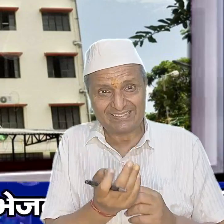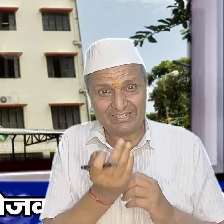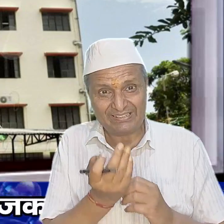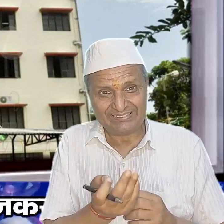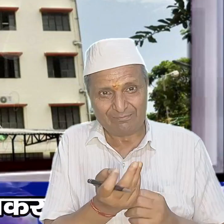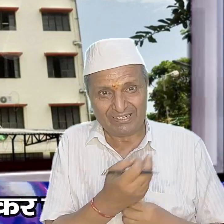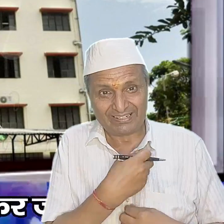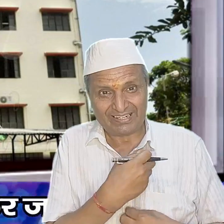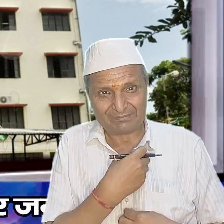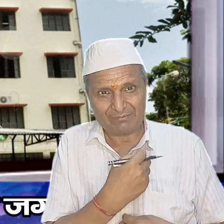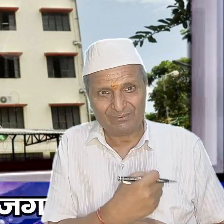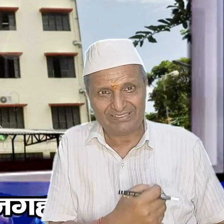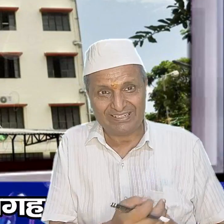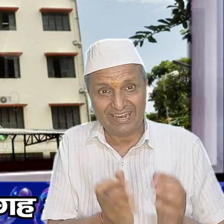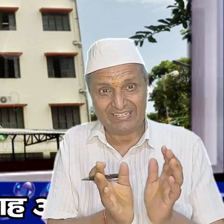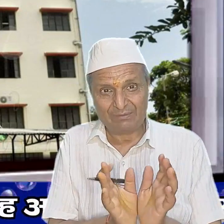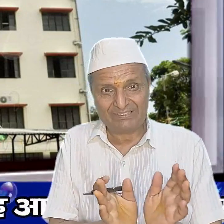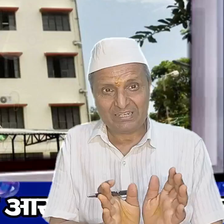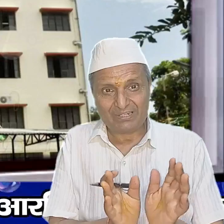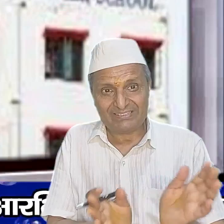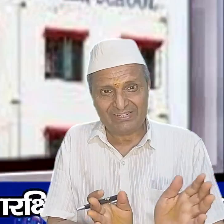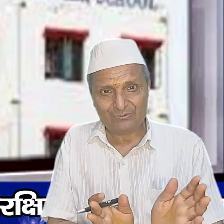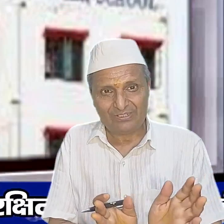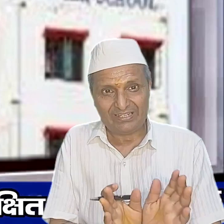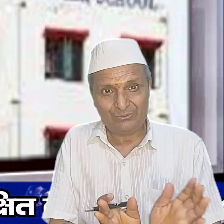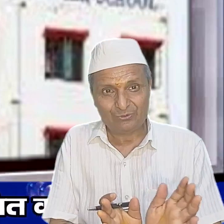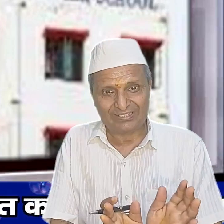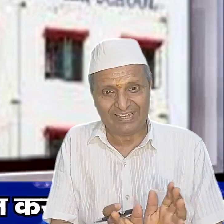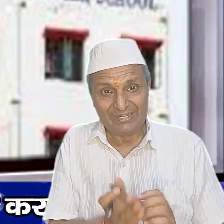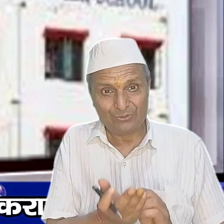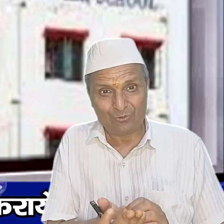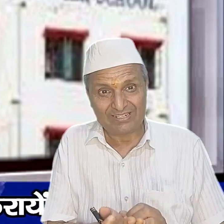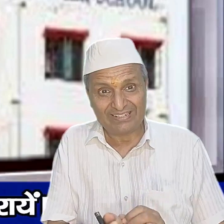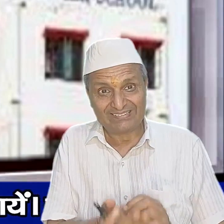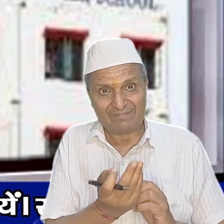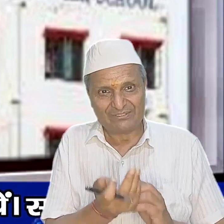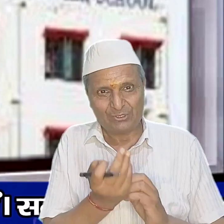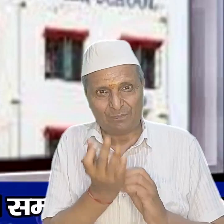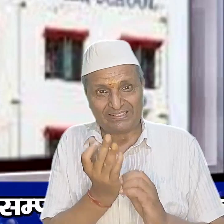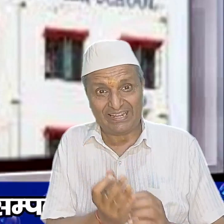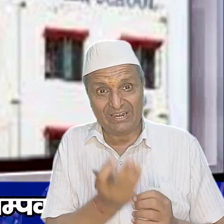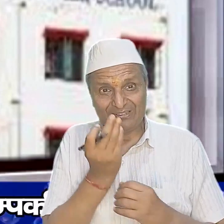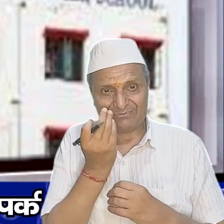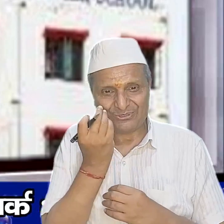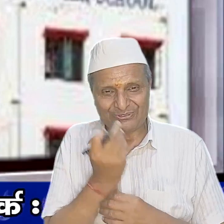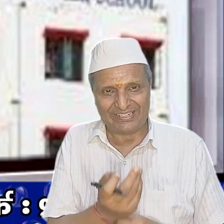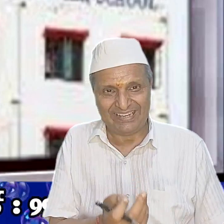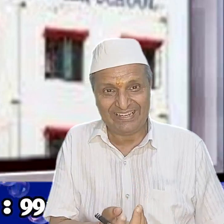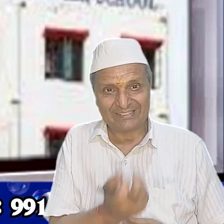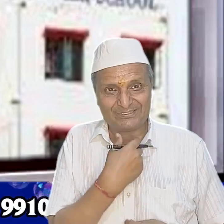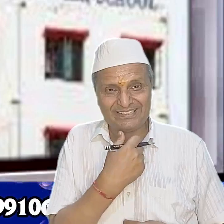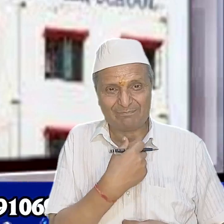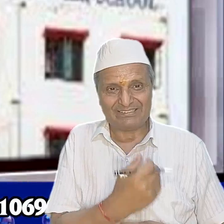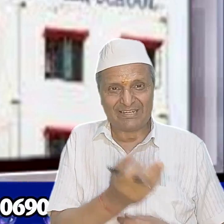दूर हो जाए, अगर आप दर्शन करो तो पेट दर्द मिट जाए, दर्शन करो तो वॉमिट ठीक हो जाए, दर्शन करो शादी ना होती हो तो शादी हो जाए, दर्शन